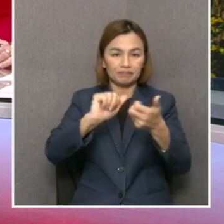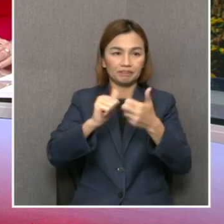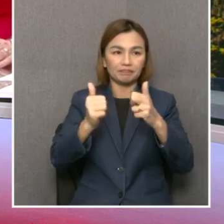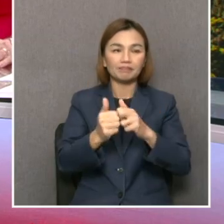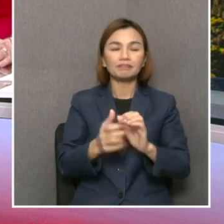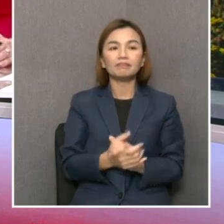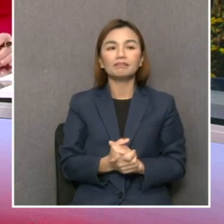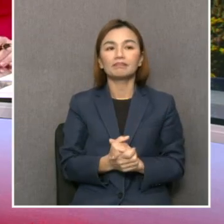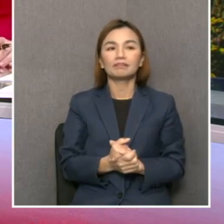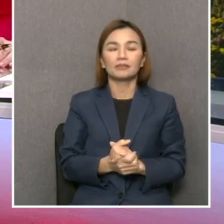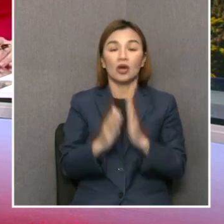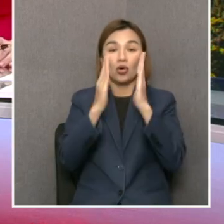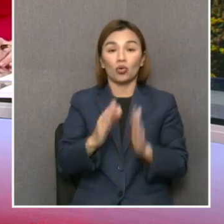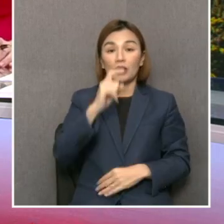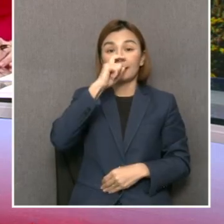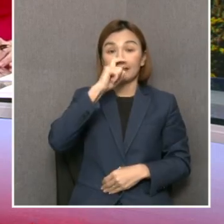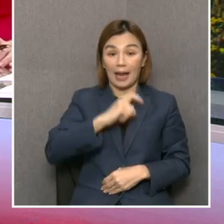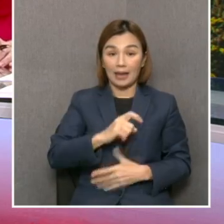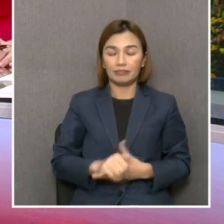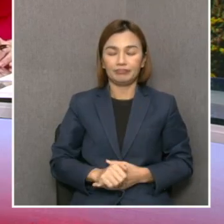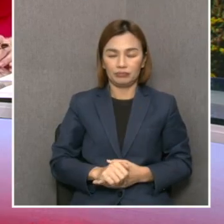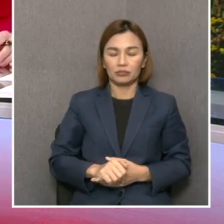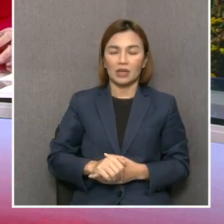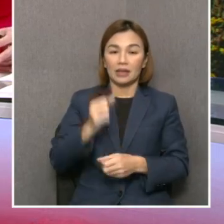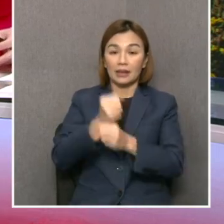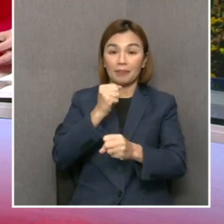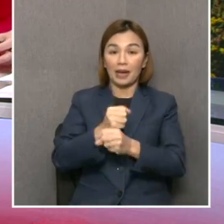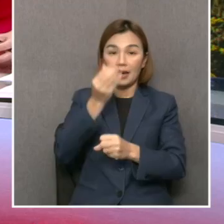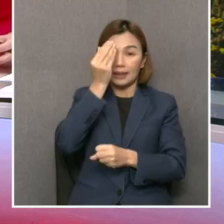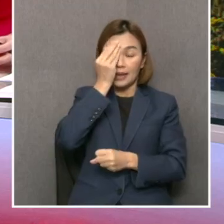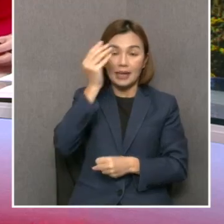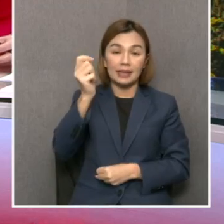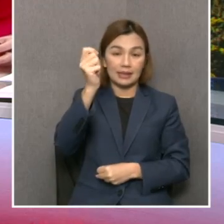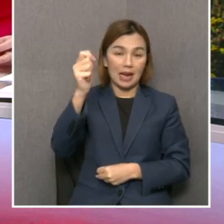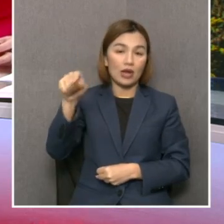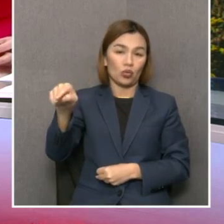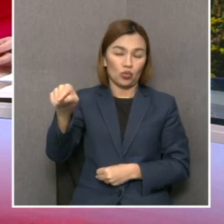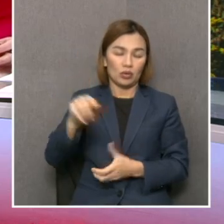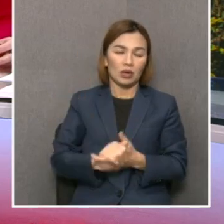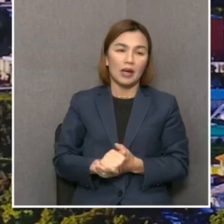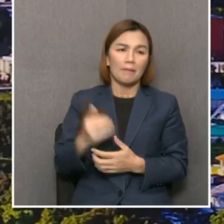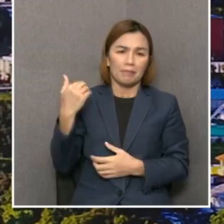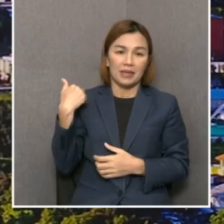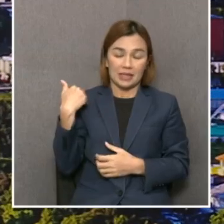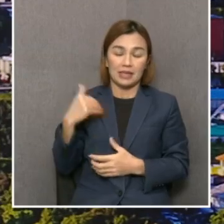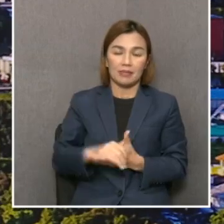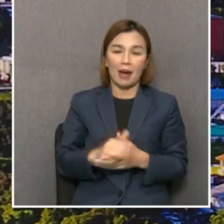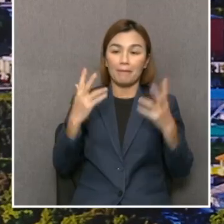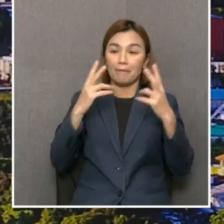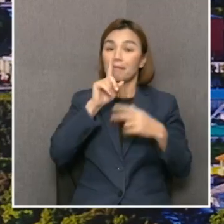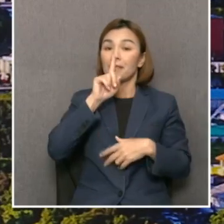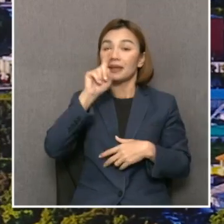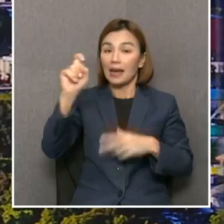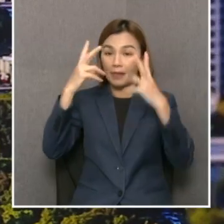มาต่อกันที่แรงงานไทยในอิสราเอลที่ได้รับอิสรภาพกันบ้าง นะคะล่าสุดทางรอยเตอร์สมีการไปสัมภาษณ์รองนายกรัฐมนตรีนะค